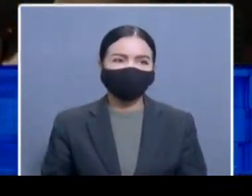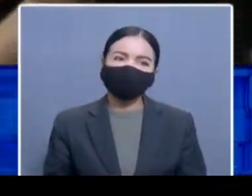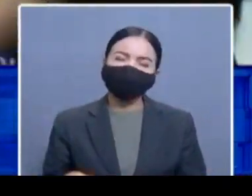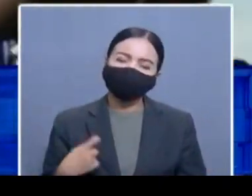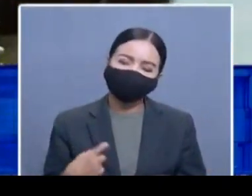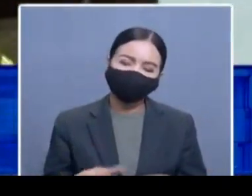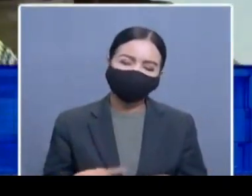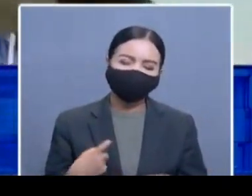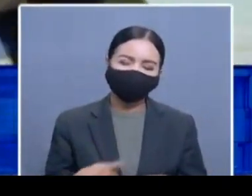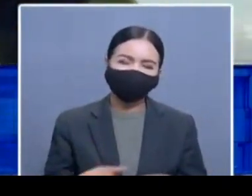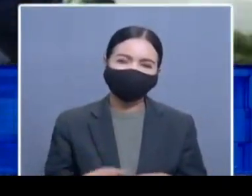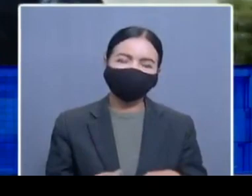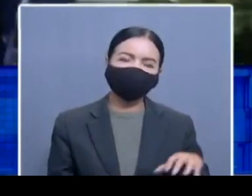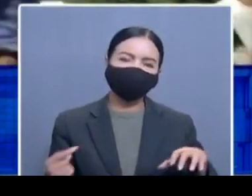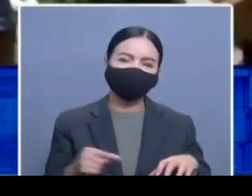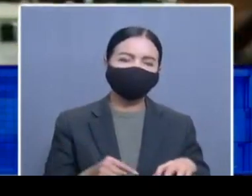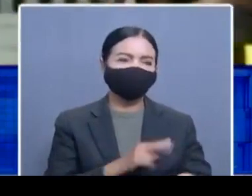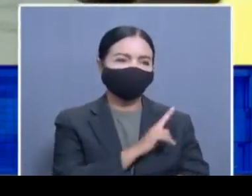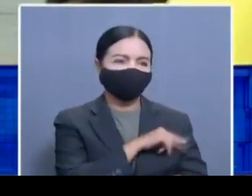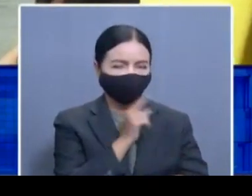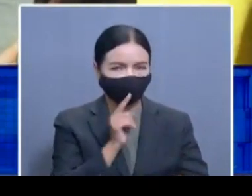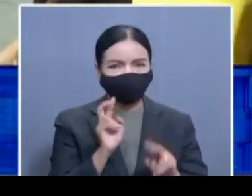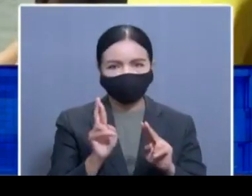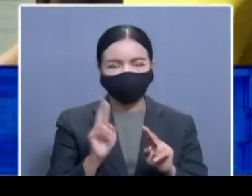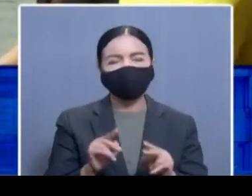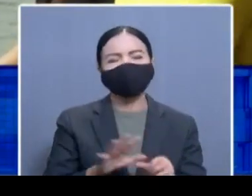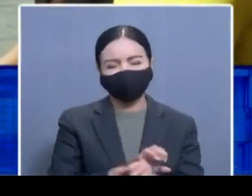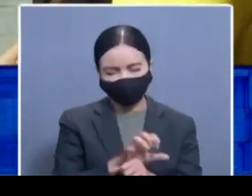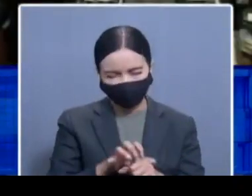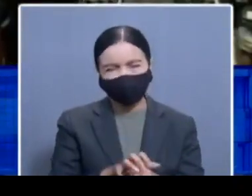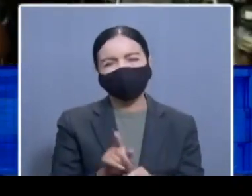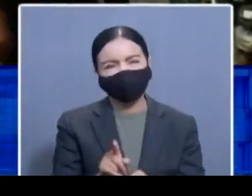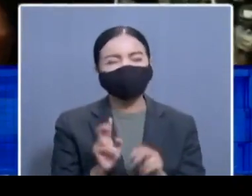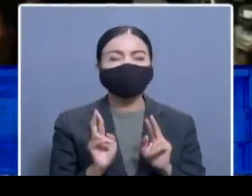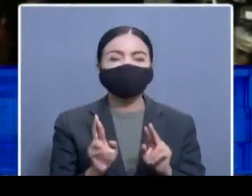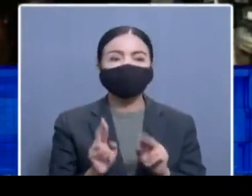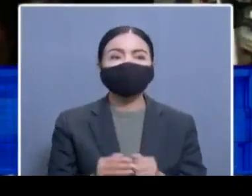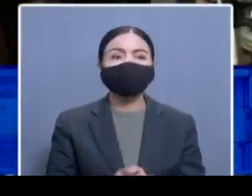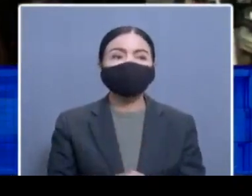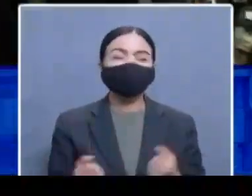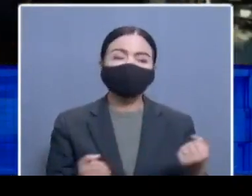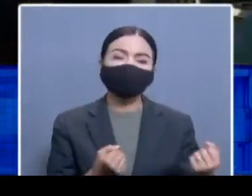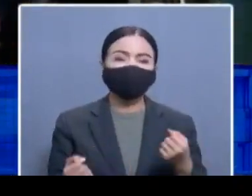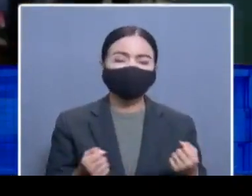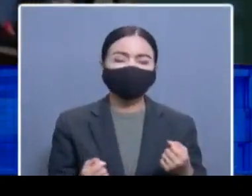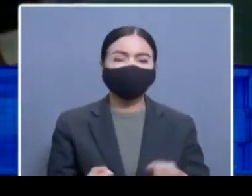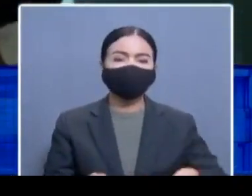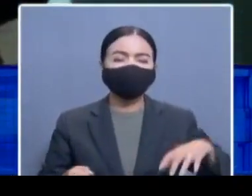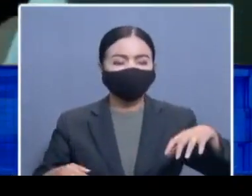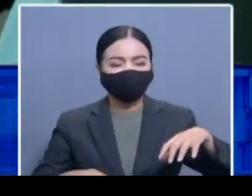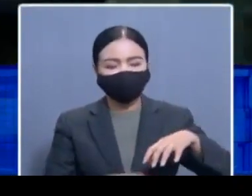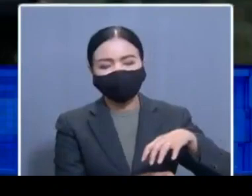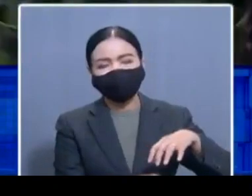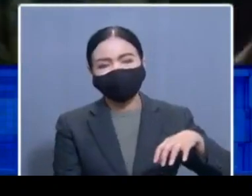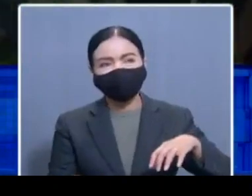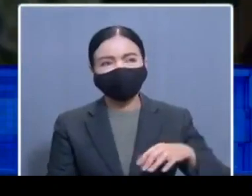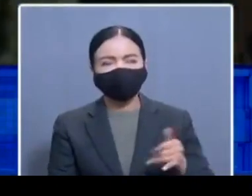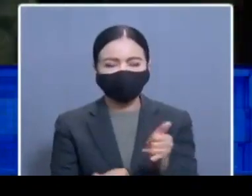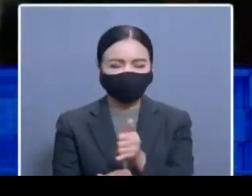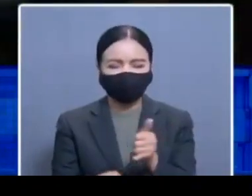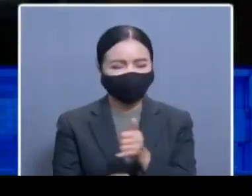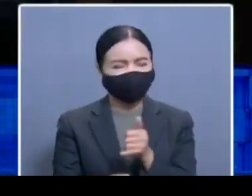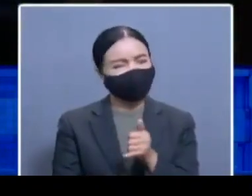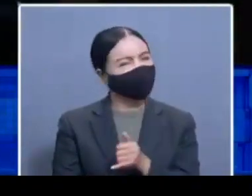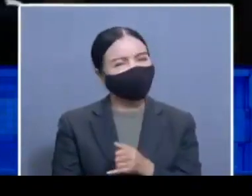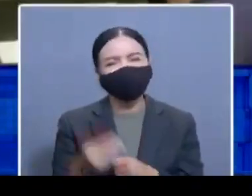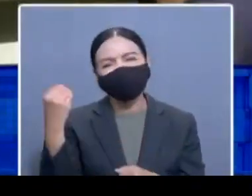ากลำบากในการเดินทางแล้วก็ยังต้องระวังเรื่องของโควิด-19 ด้วยเพราะว่ารถแต่ละเที่ยวที่เข้าออกโรงพยาบาลสุโขทัยนั้นแน่นขนาดเ